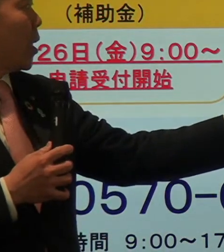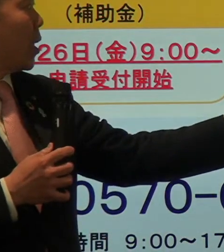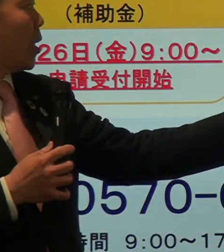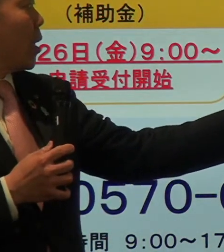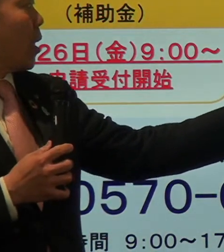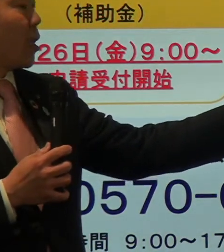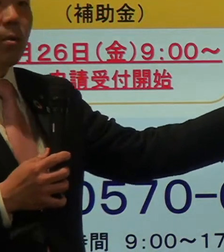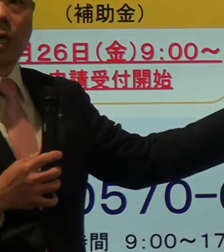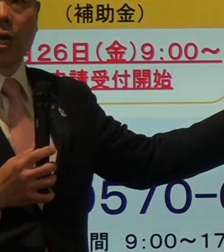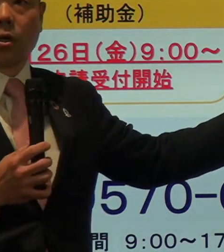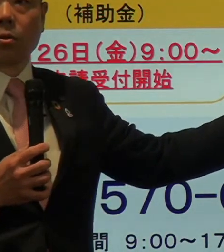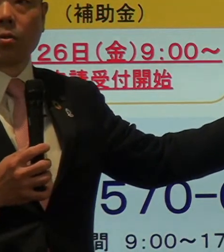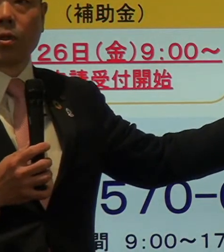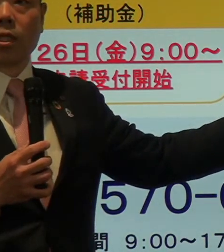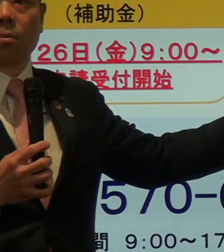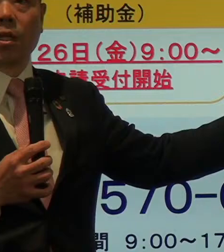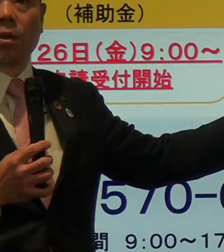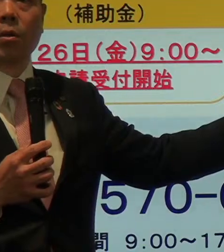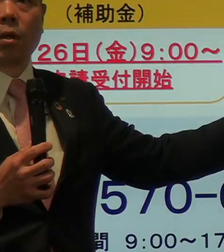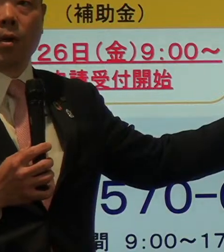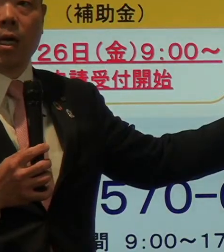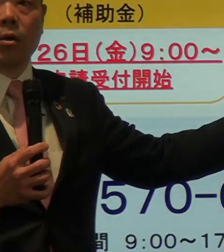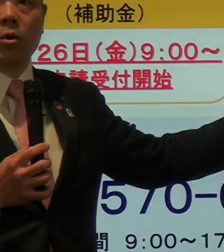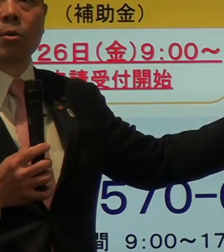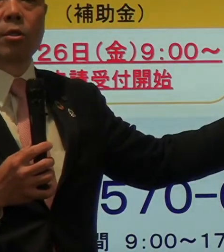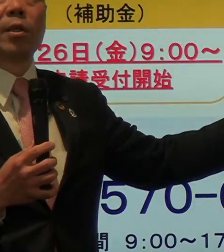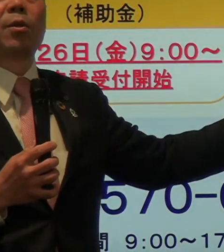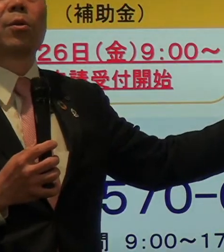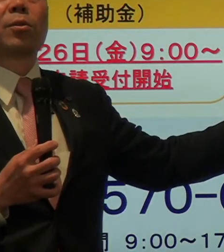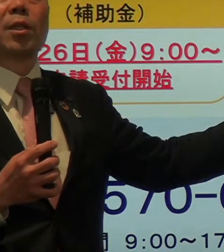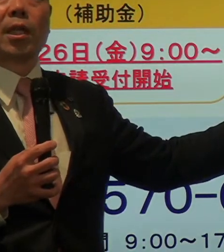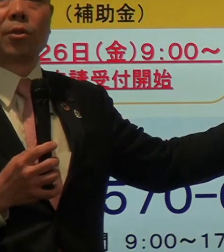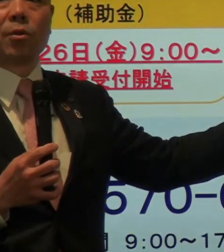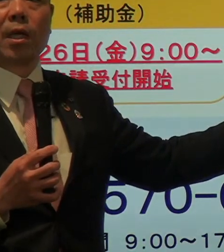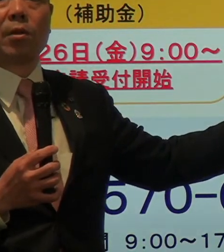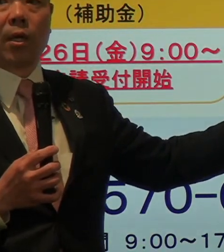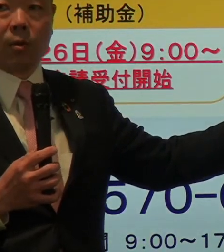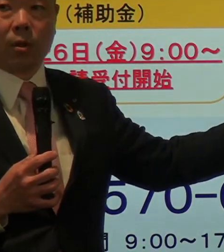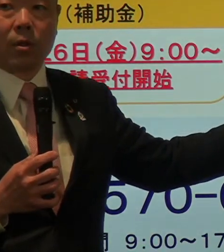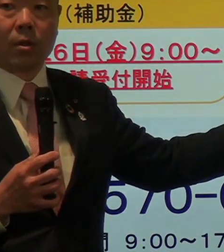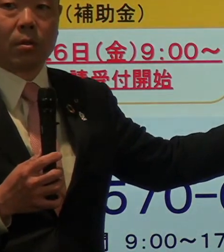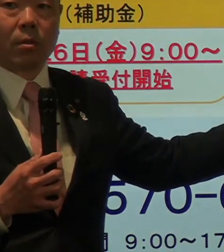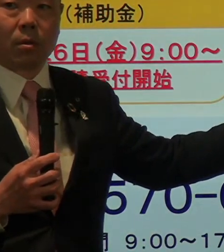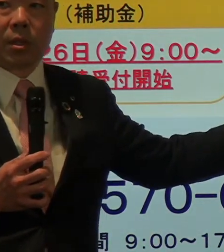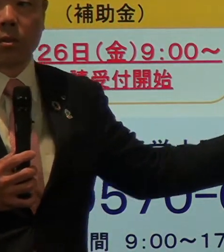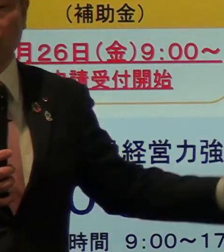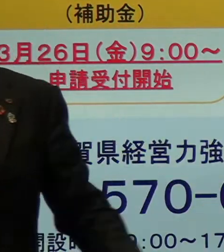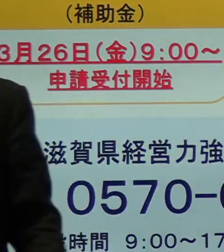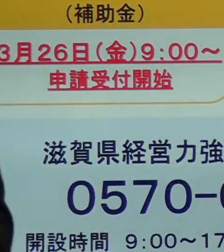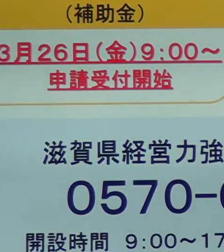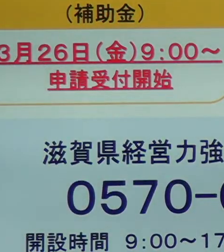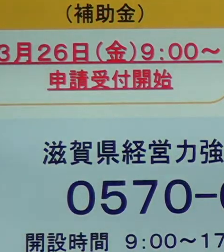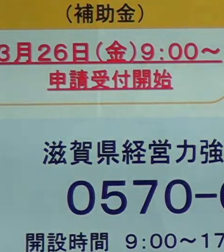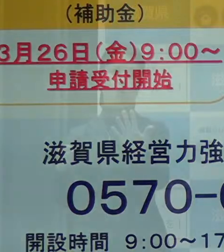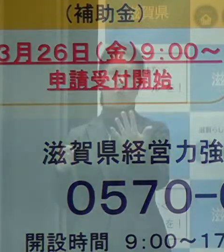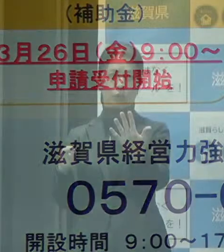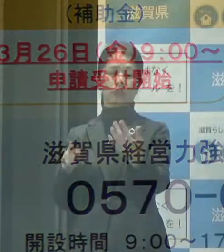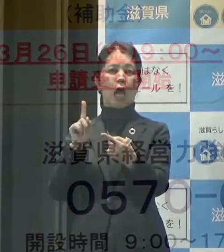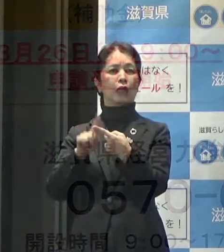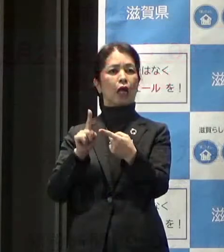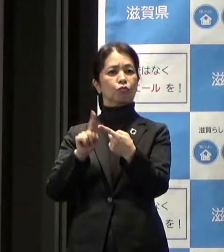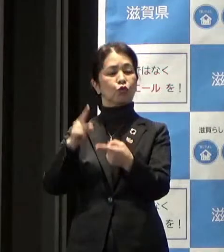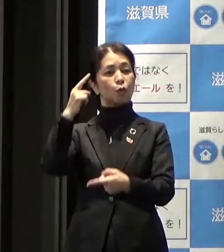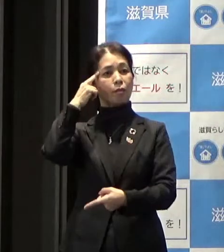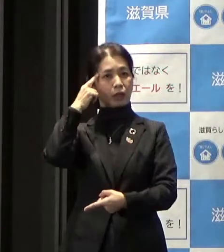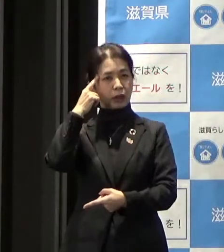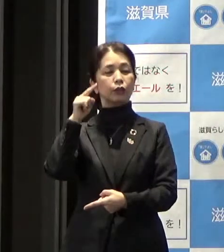ますので、岐阜県、京都府に挟まれた本県はほぼ全ての業種で対象になるであろうということですので、こういった事